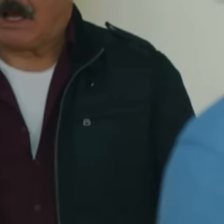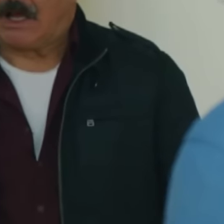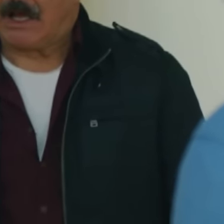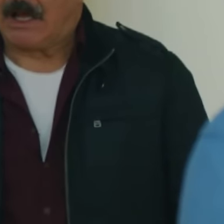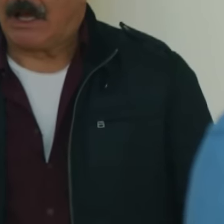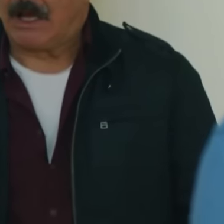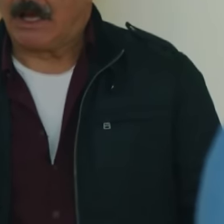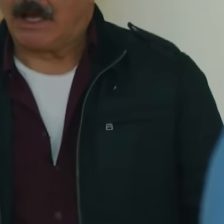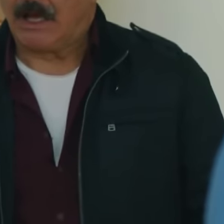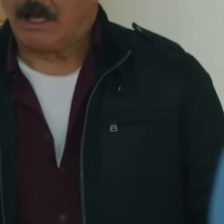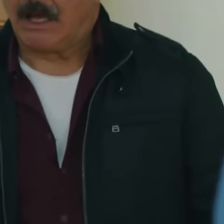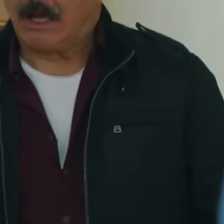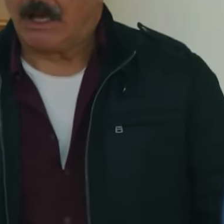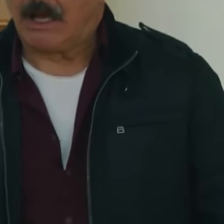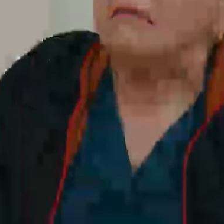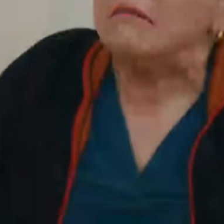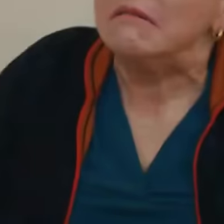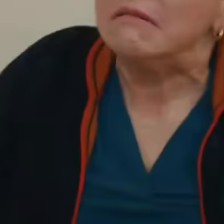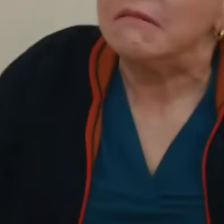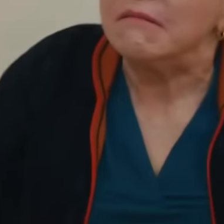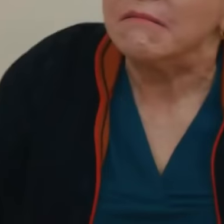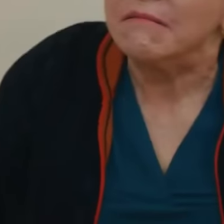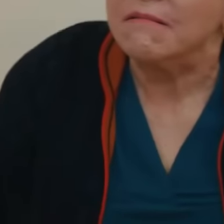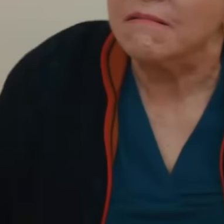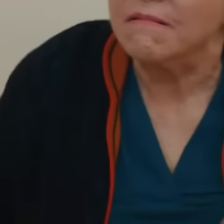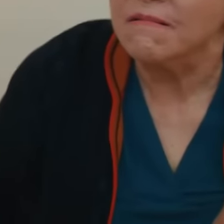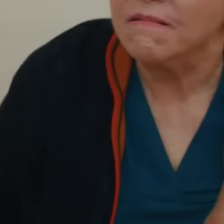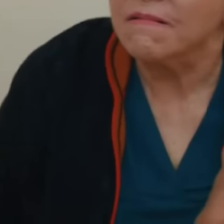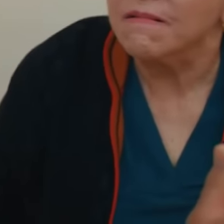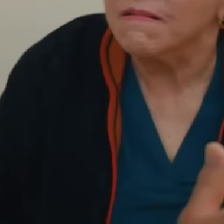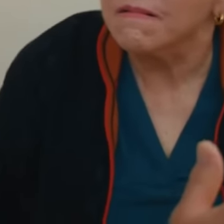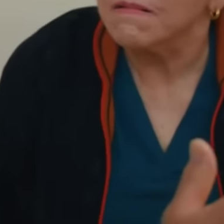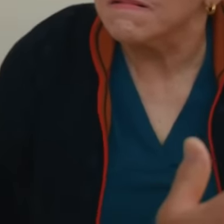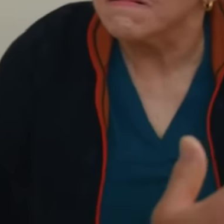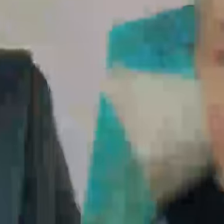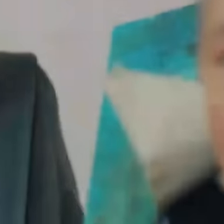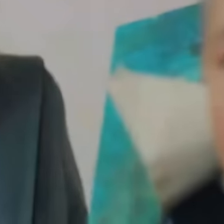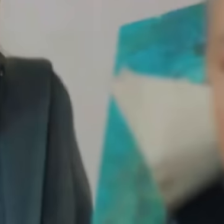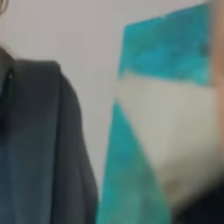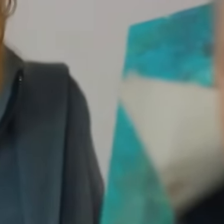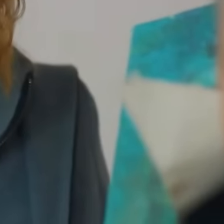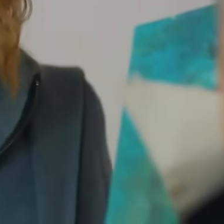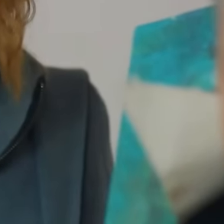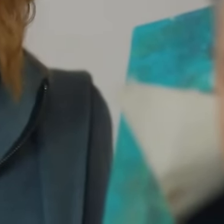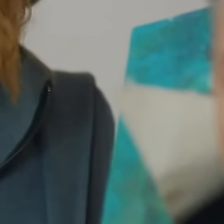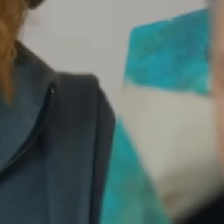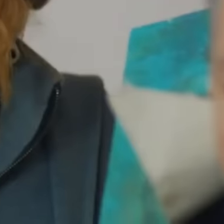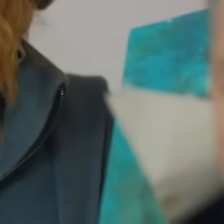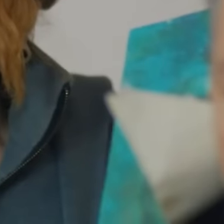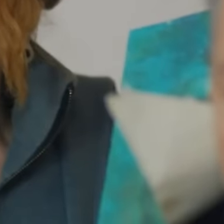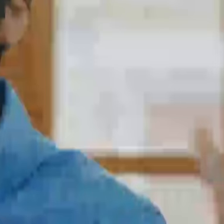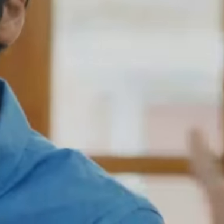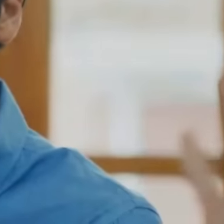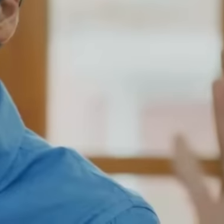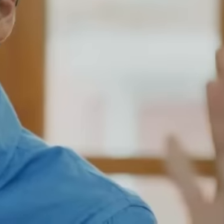yırttı. Şener yırtılma anında girdi içeri, ağzı açık, dumur kala kaldı. Adile hırsını alamamış gibi